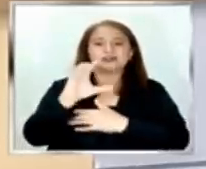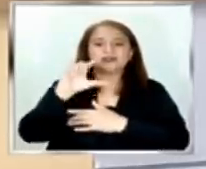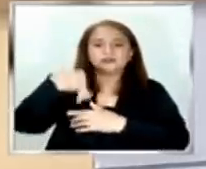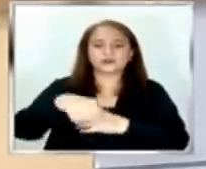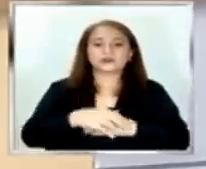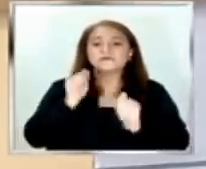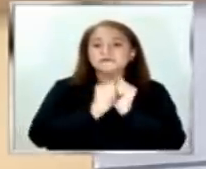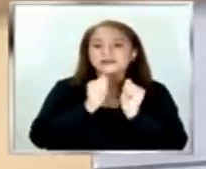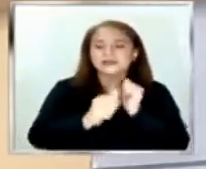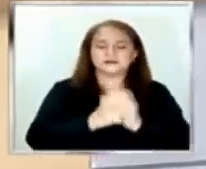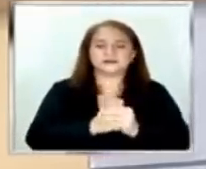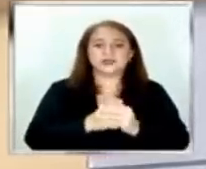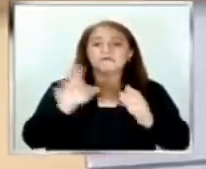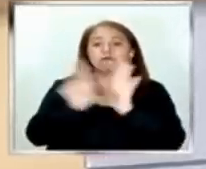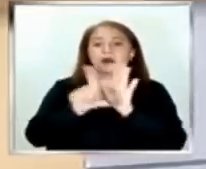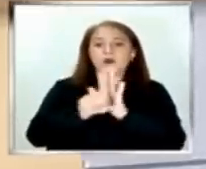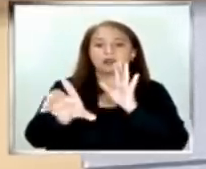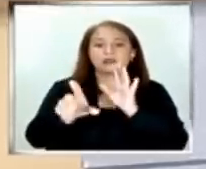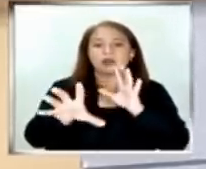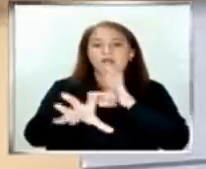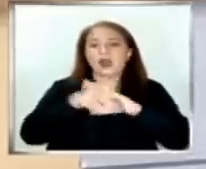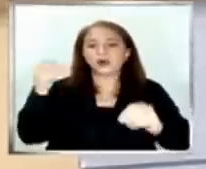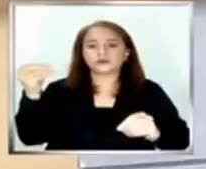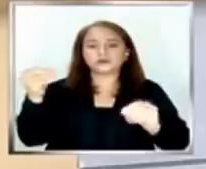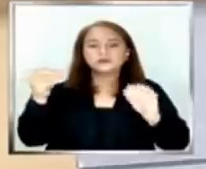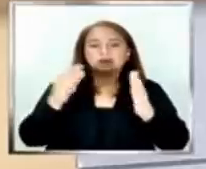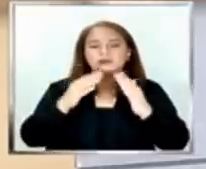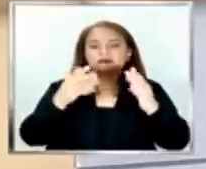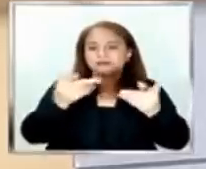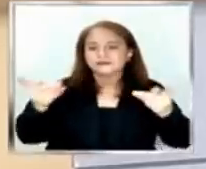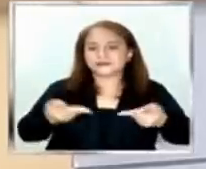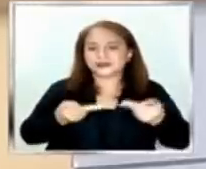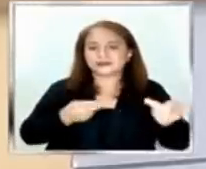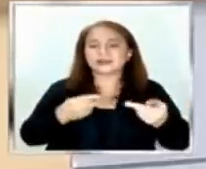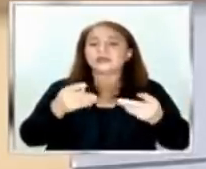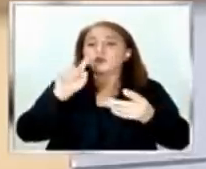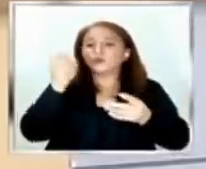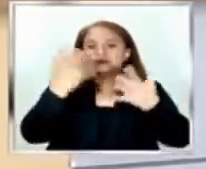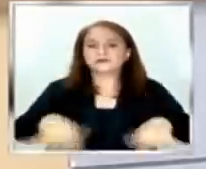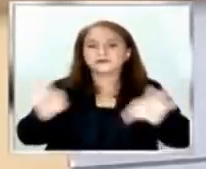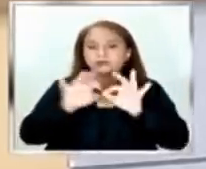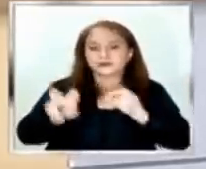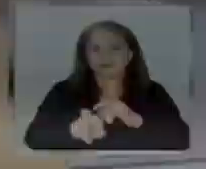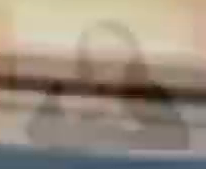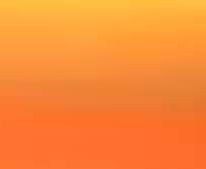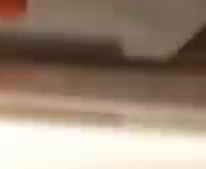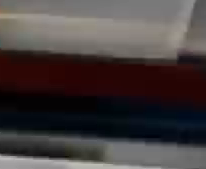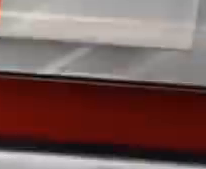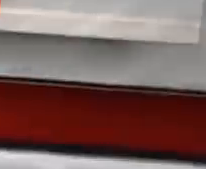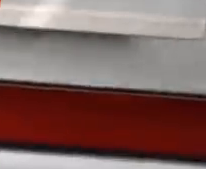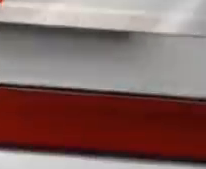niyan, bawal lumabas sa mga nasa kani-kanilang bubble maliban na lamang kung essential travel. Nakatutok live si Dano